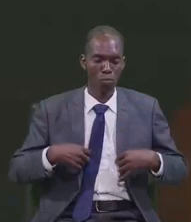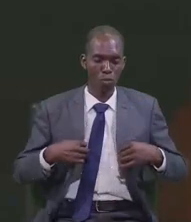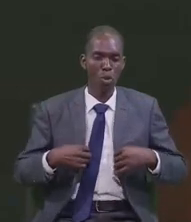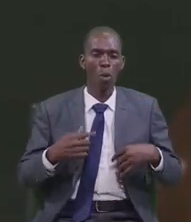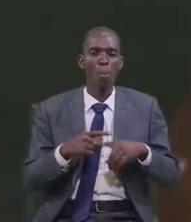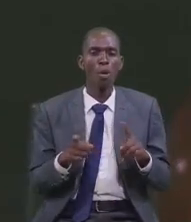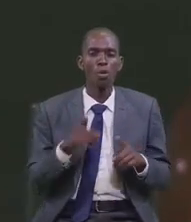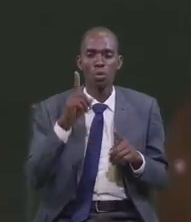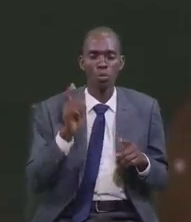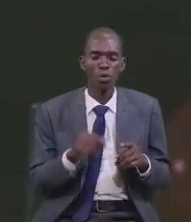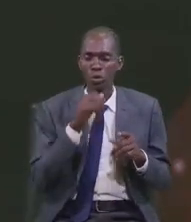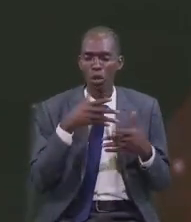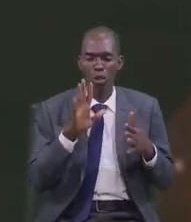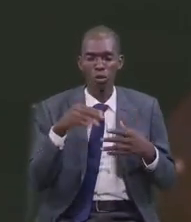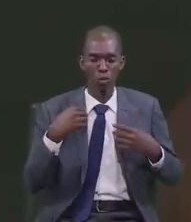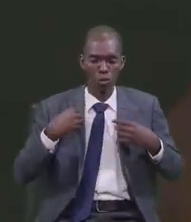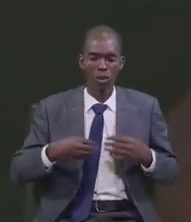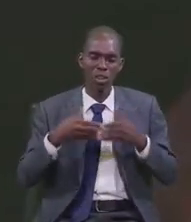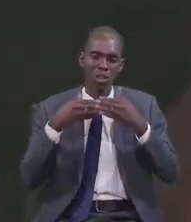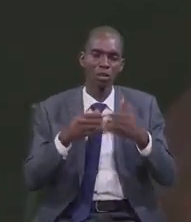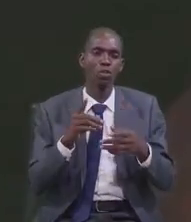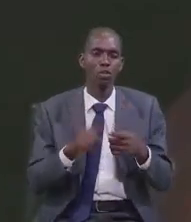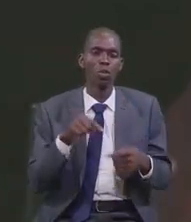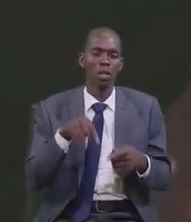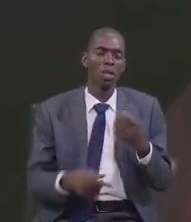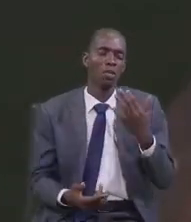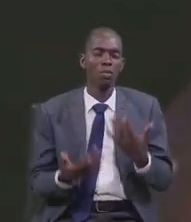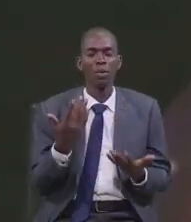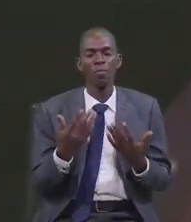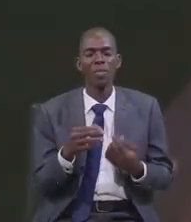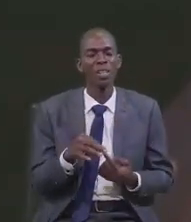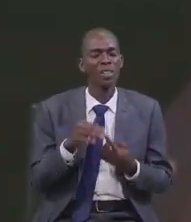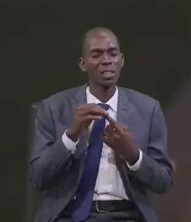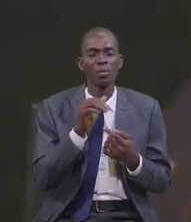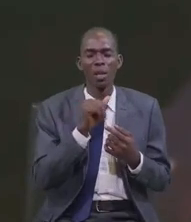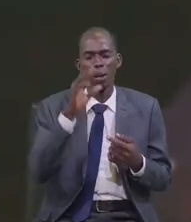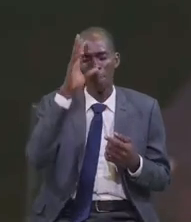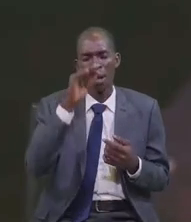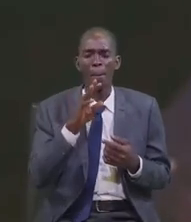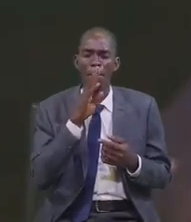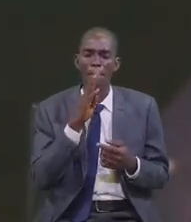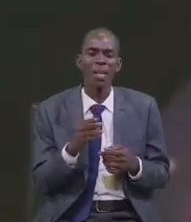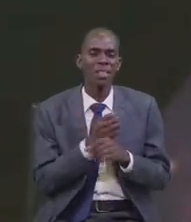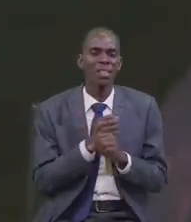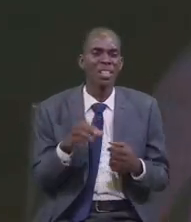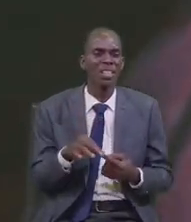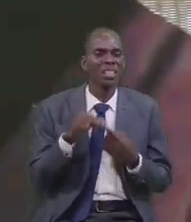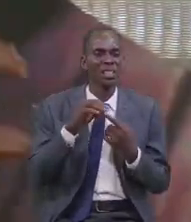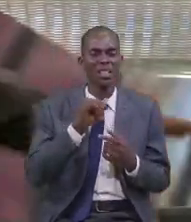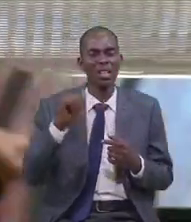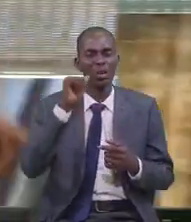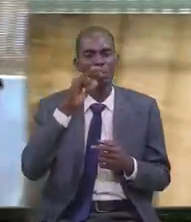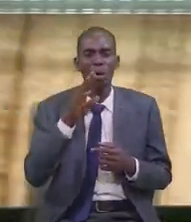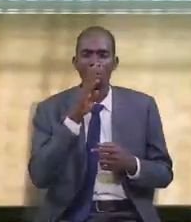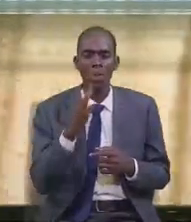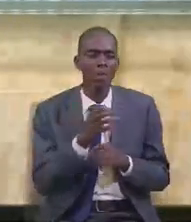ciel. Être né de nouveau. Si un homme ne naît de nouveau. Si une femme ne naît de nouveau. Si un